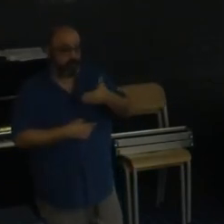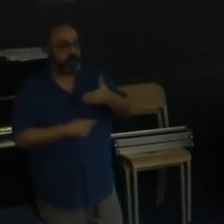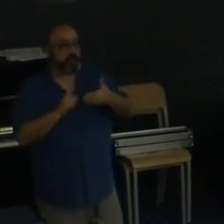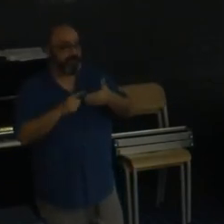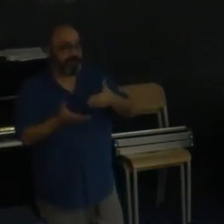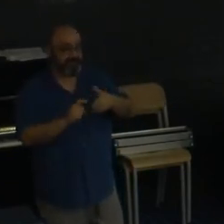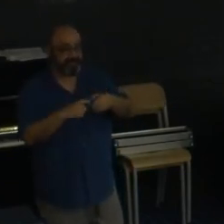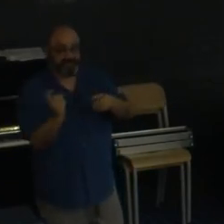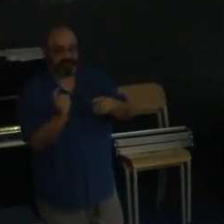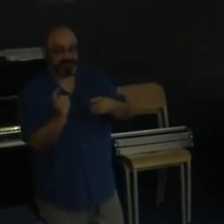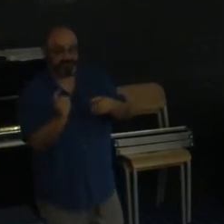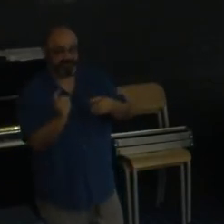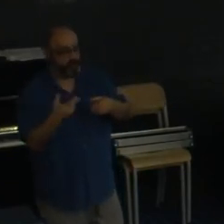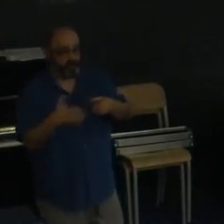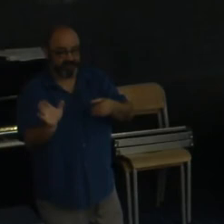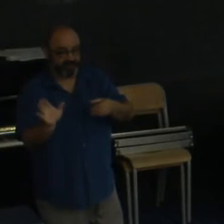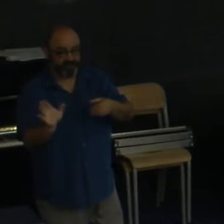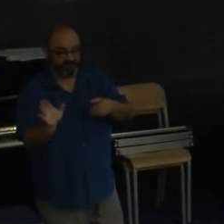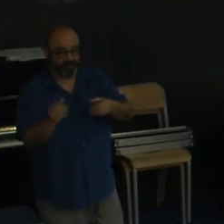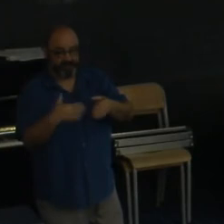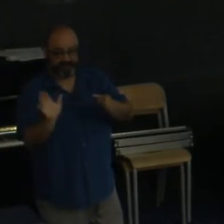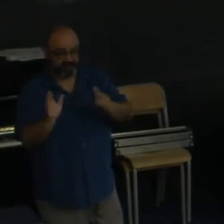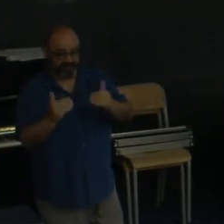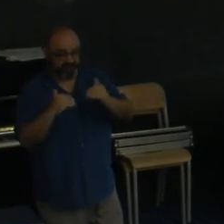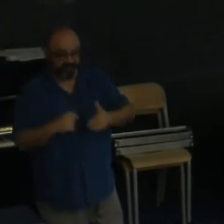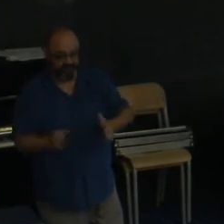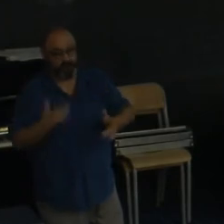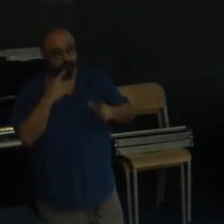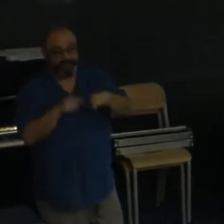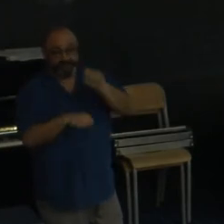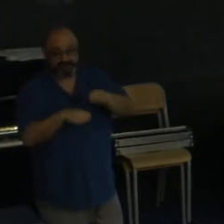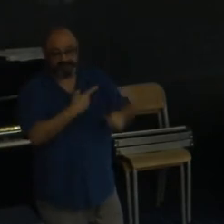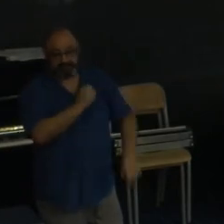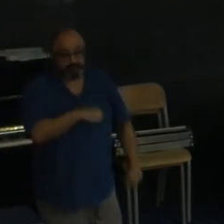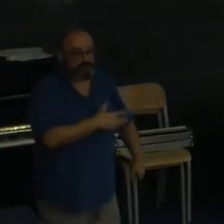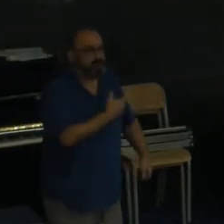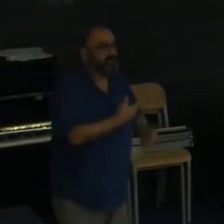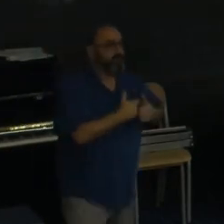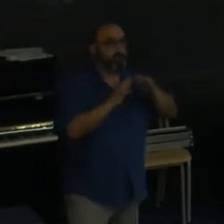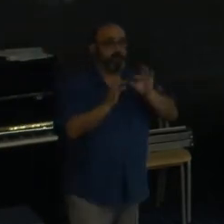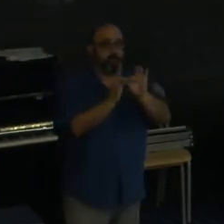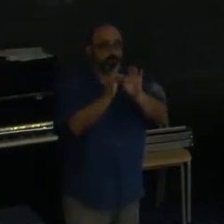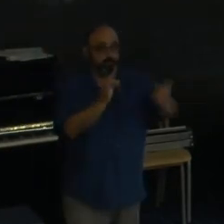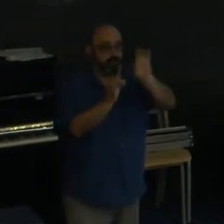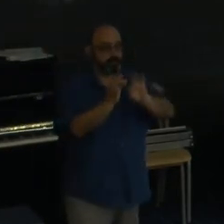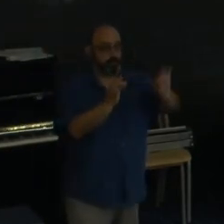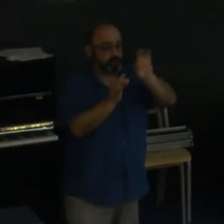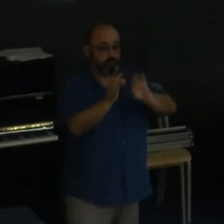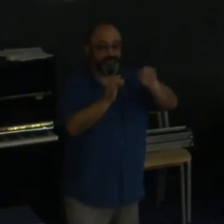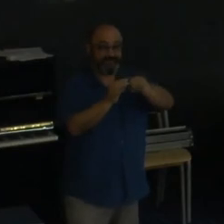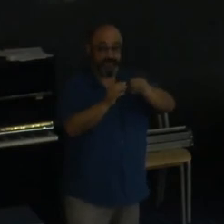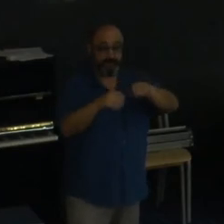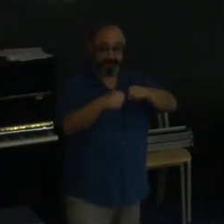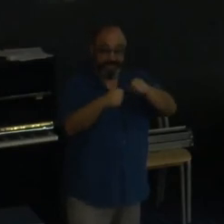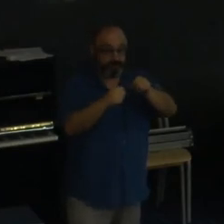désactiver. Il l'enlève, il n'a plus besoin. C'était pour faire un test. Parce que si vous êtes dans une boucle et que vous avez mis un break à cet endroit-là,